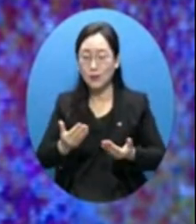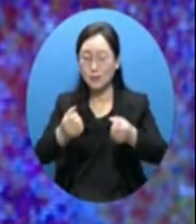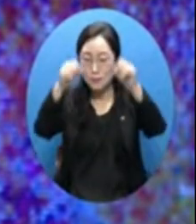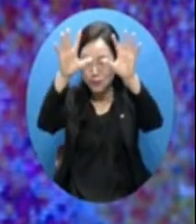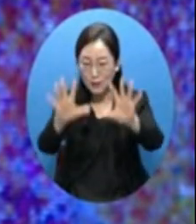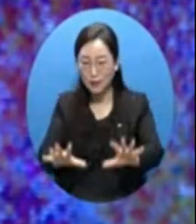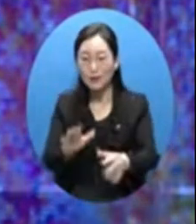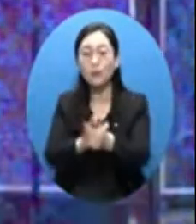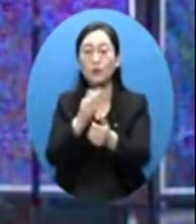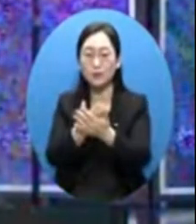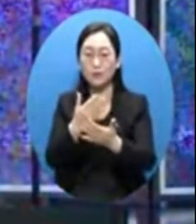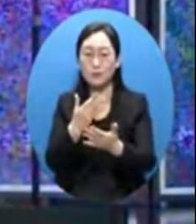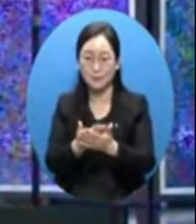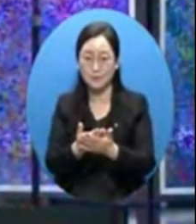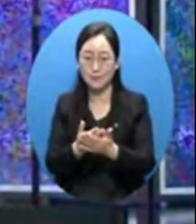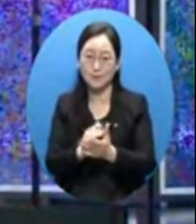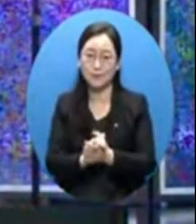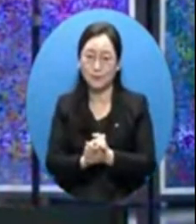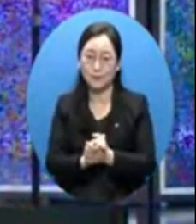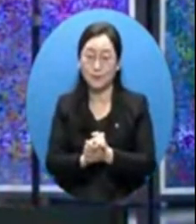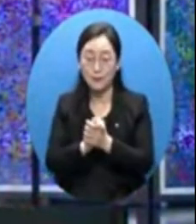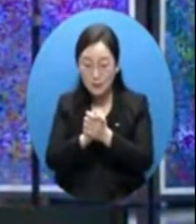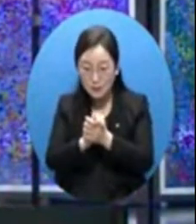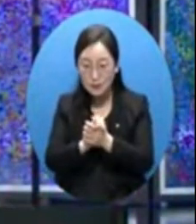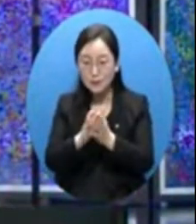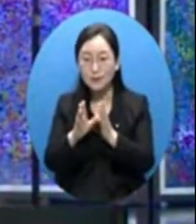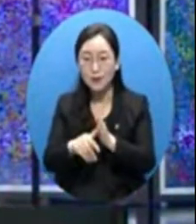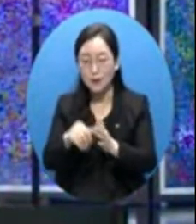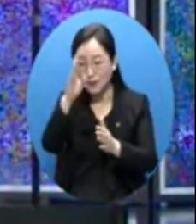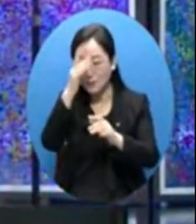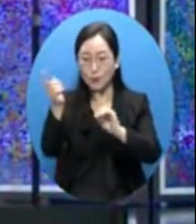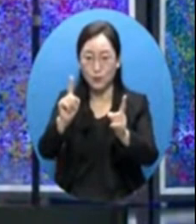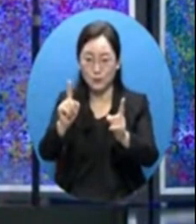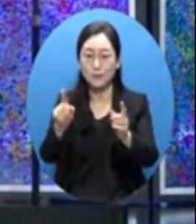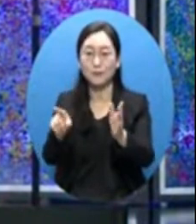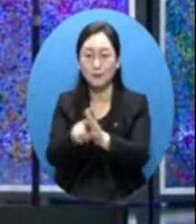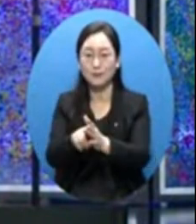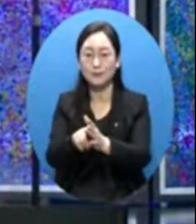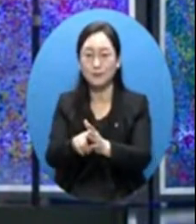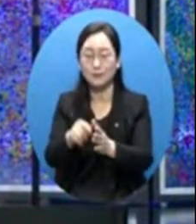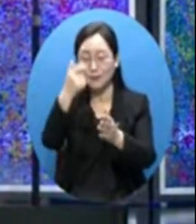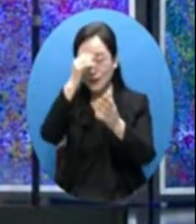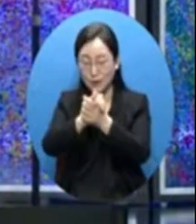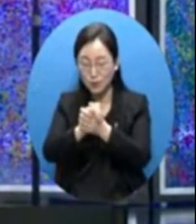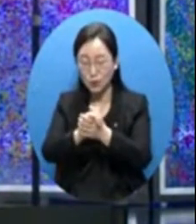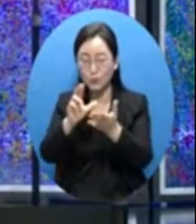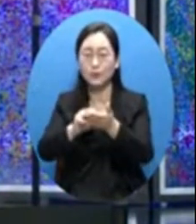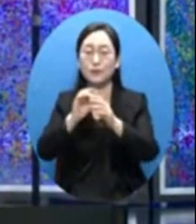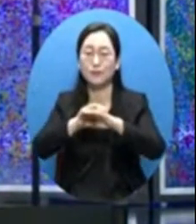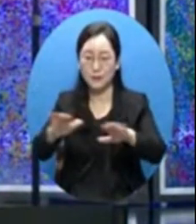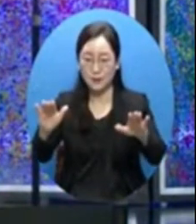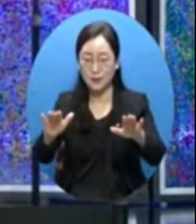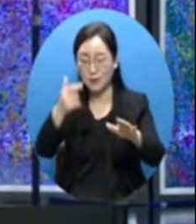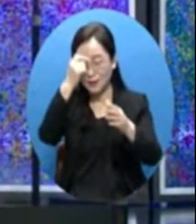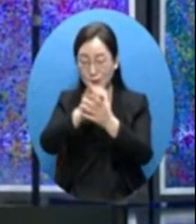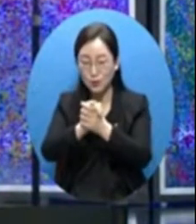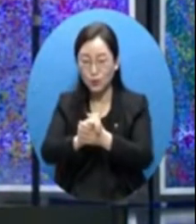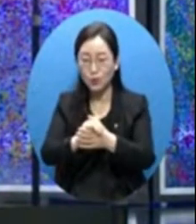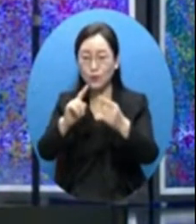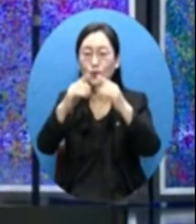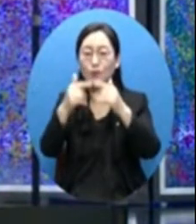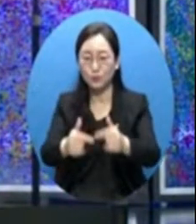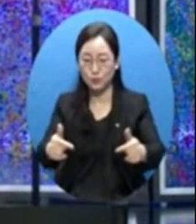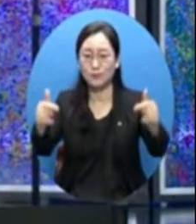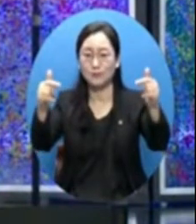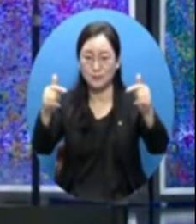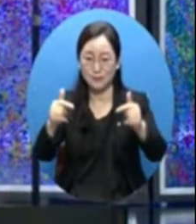하여 주시옵소서. 기도할 때 병이 고침받게 되는 것입니다. 기도할 때 문제가 해결되는 것입니다. 기도할 때 교회가 부흥하게 되는